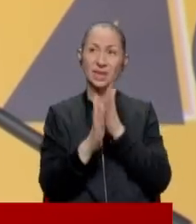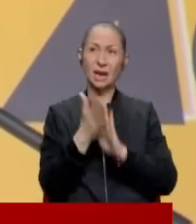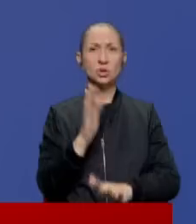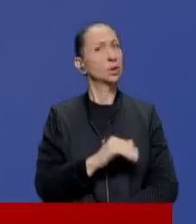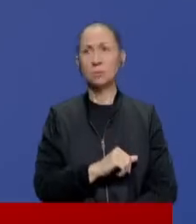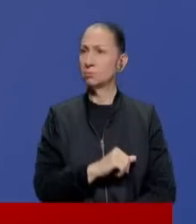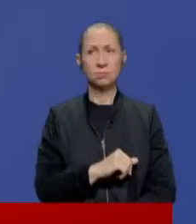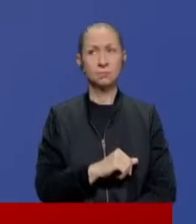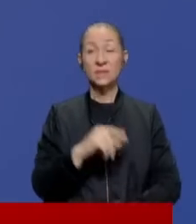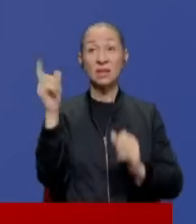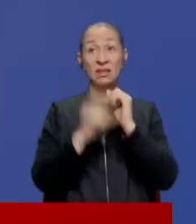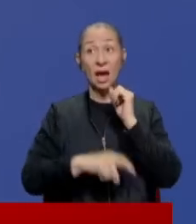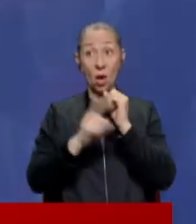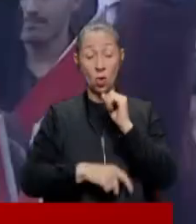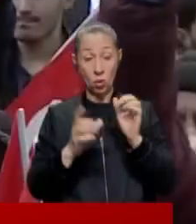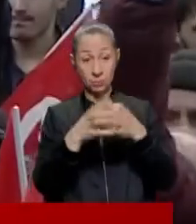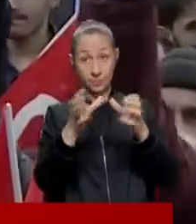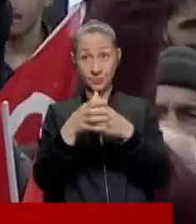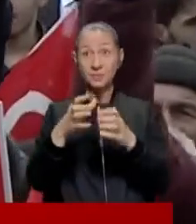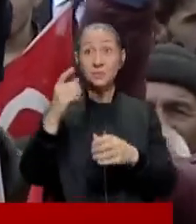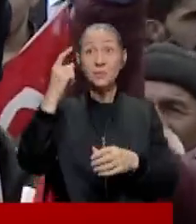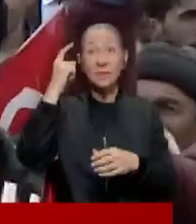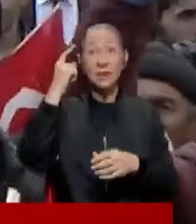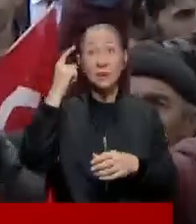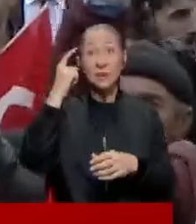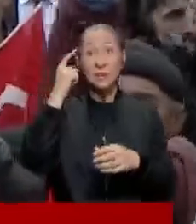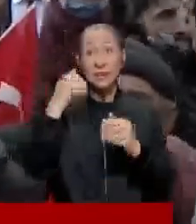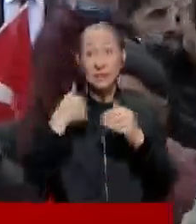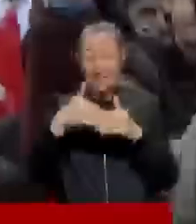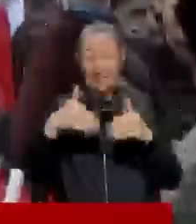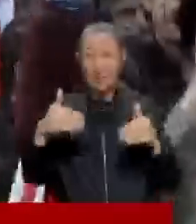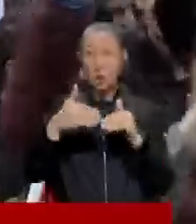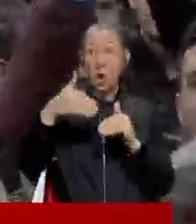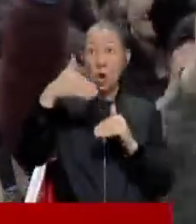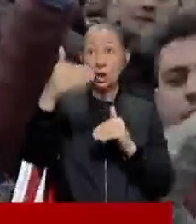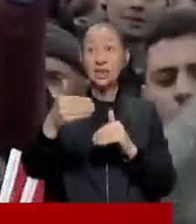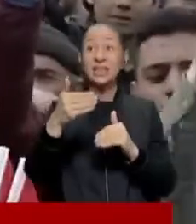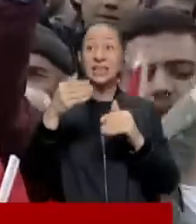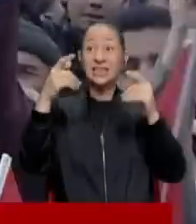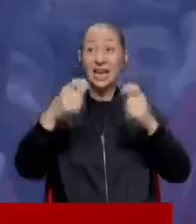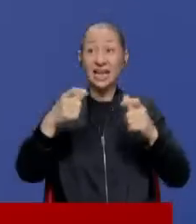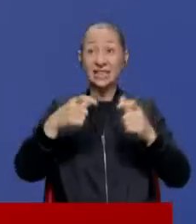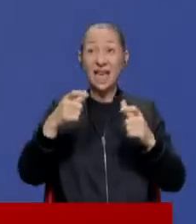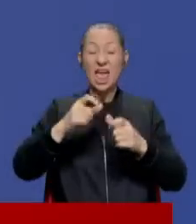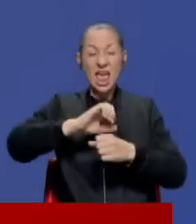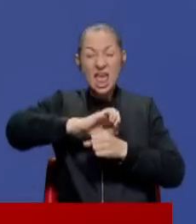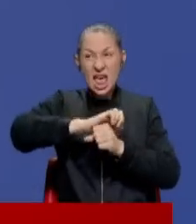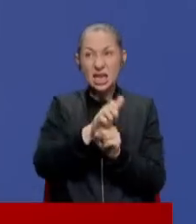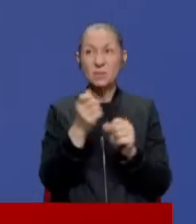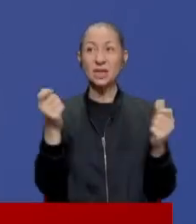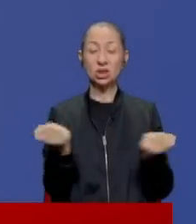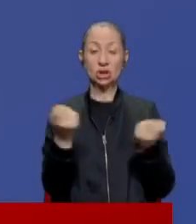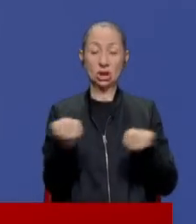Hayır hayır terör örgütlerinin başını sınırlarımız ötesindeki inlerinde ezmek için